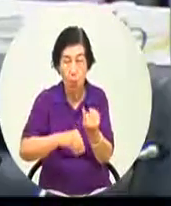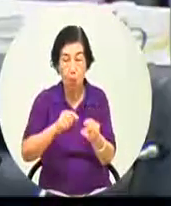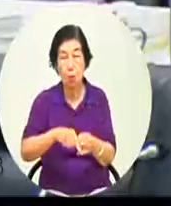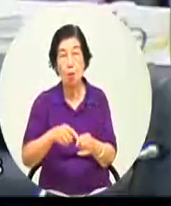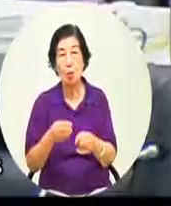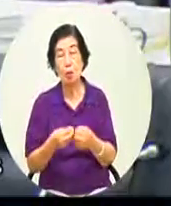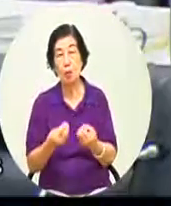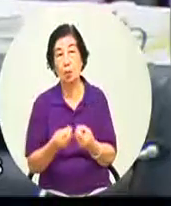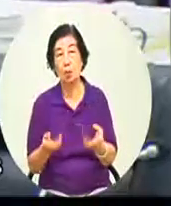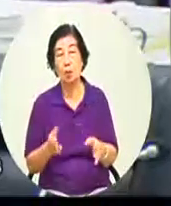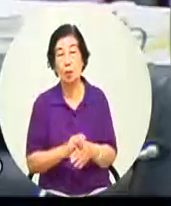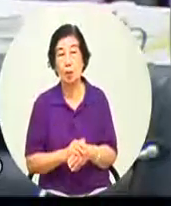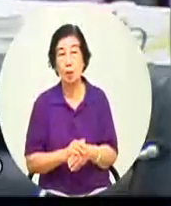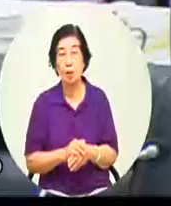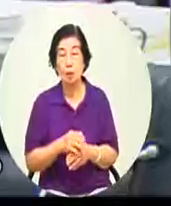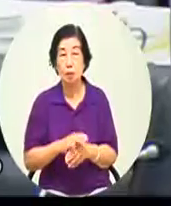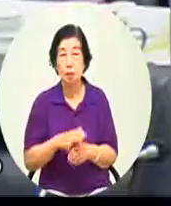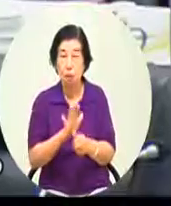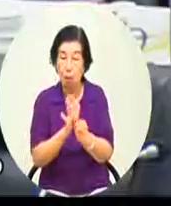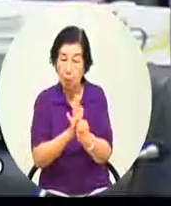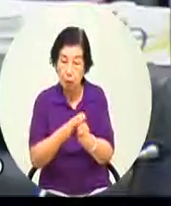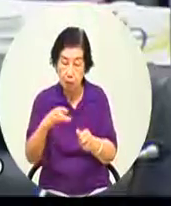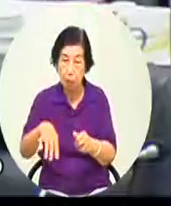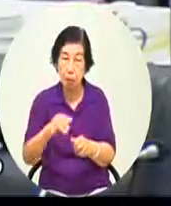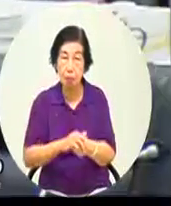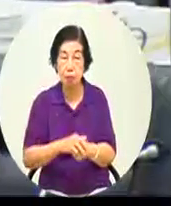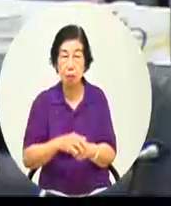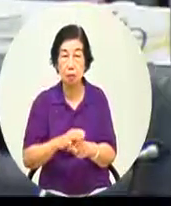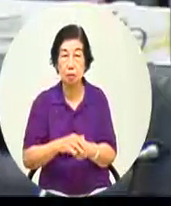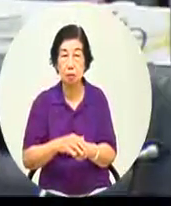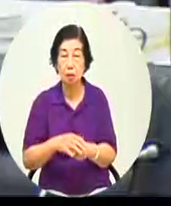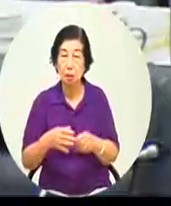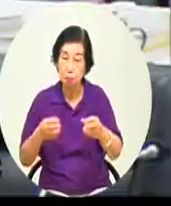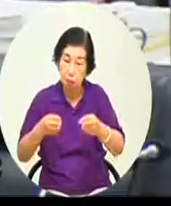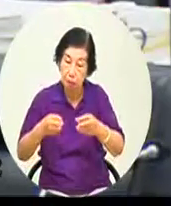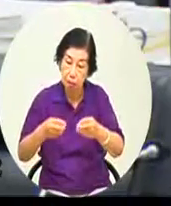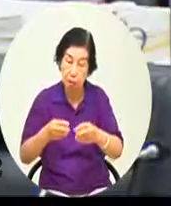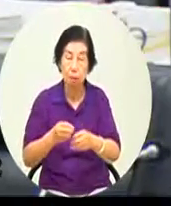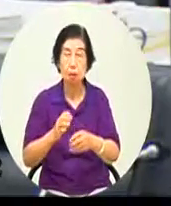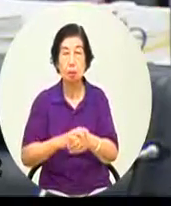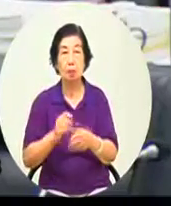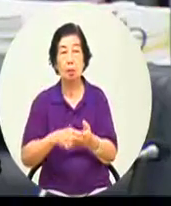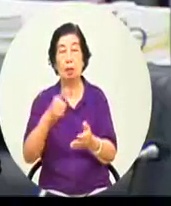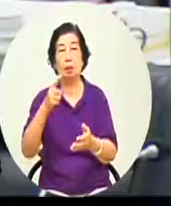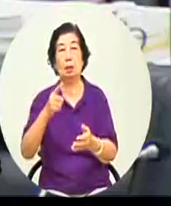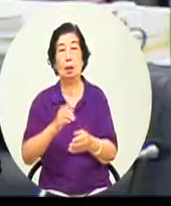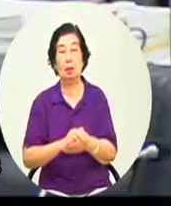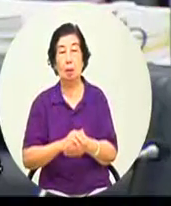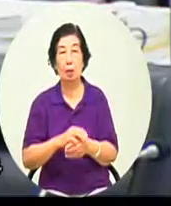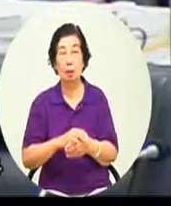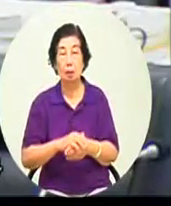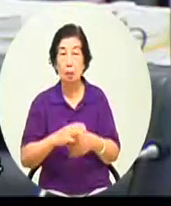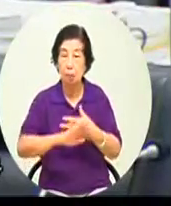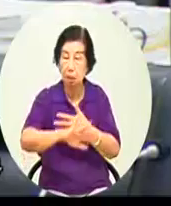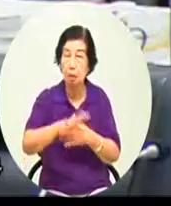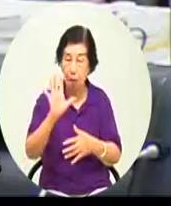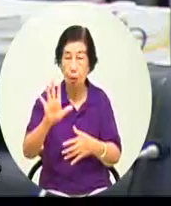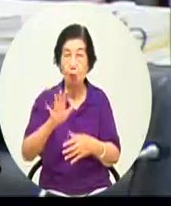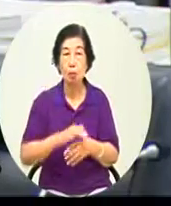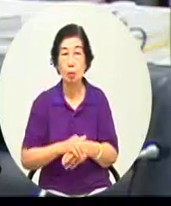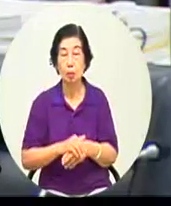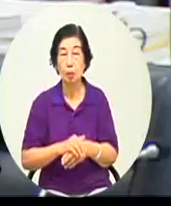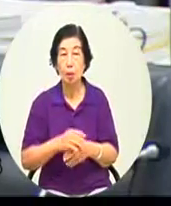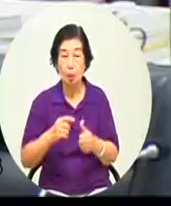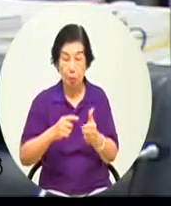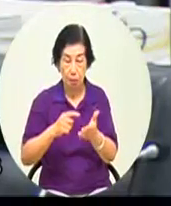这个只是浮出台面的第一个案件，并不代表台面下没有，因为有些搞不好在第一时间的